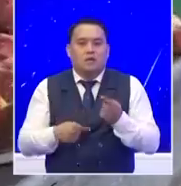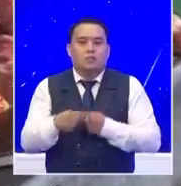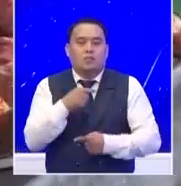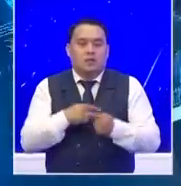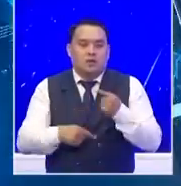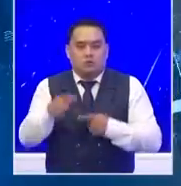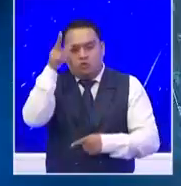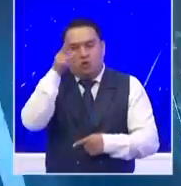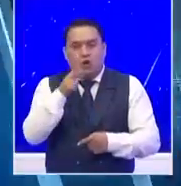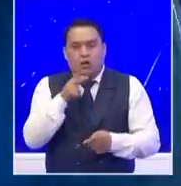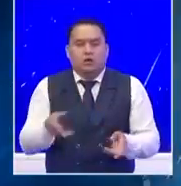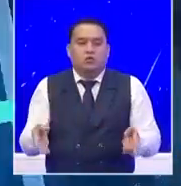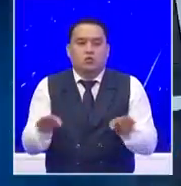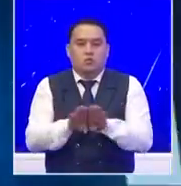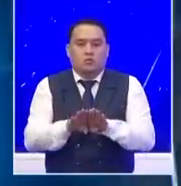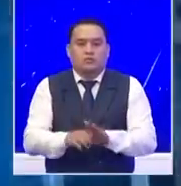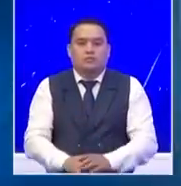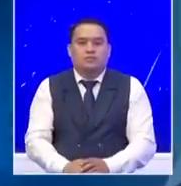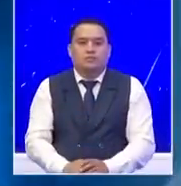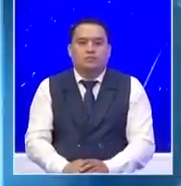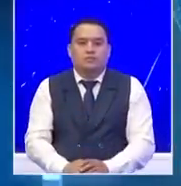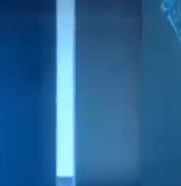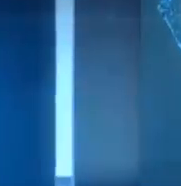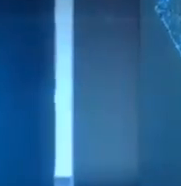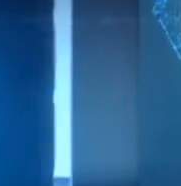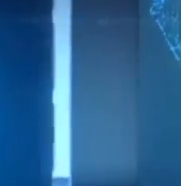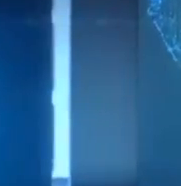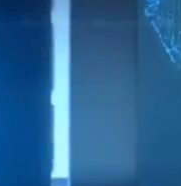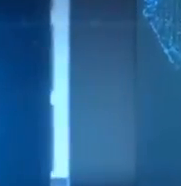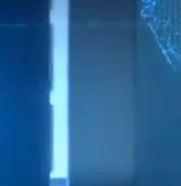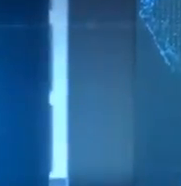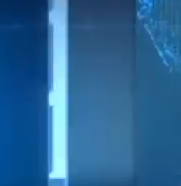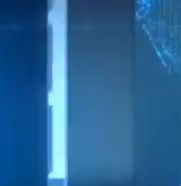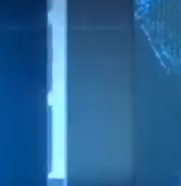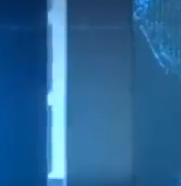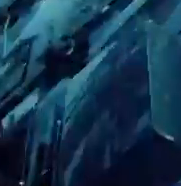айға іркіледі. Елена Серікбайқызы, Ержан Дүйсен, Жетісу телеарнасы, Талдықорған.